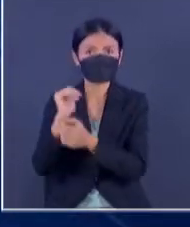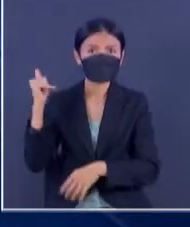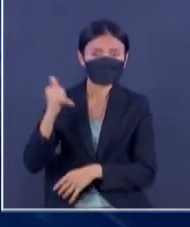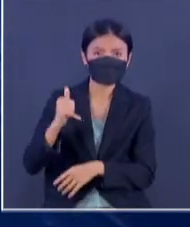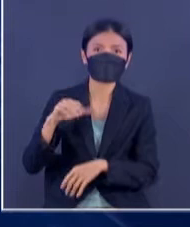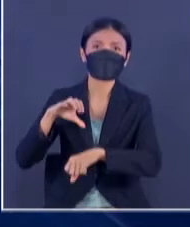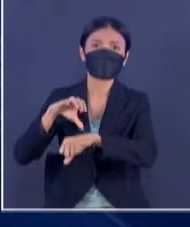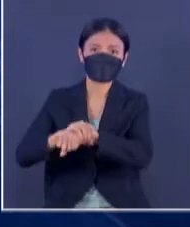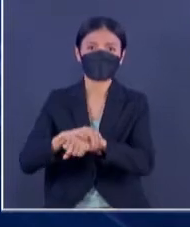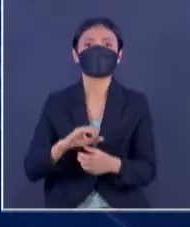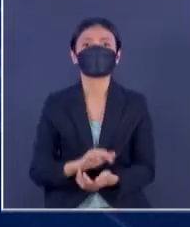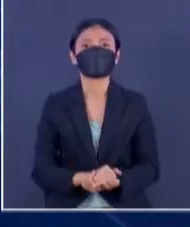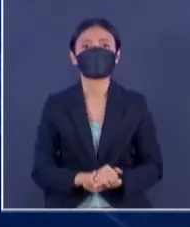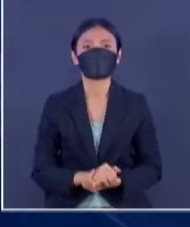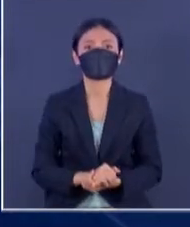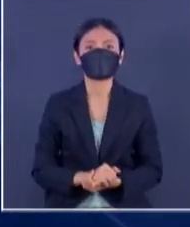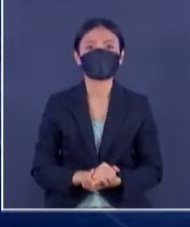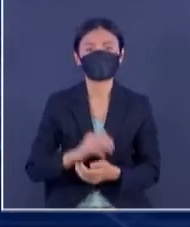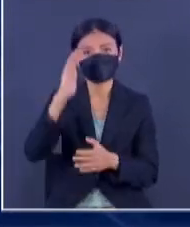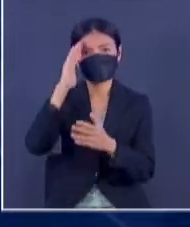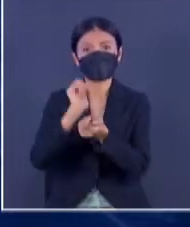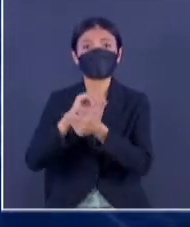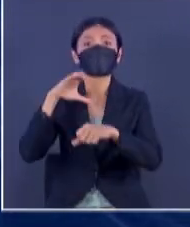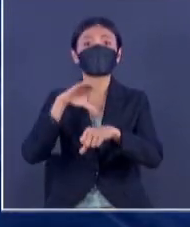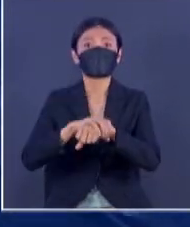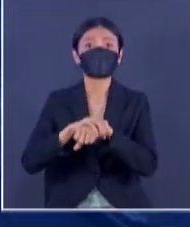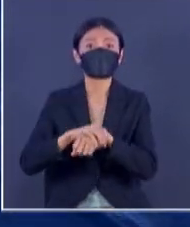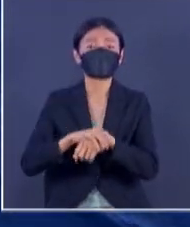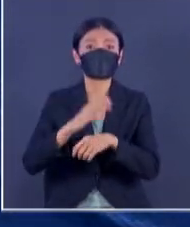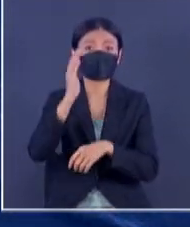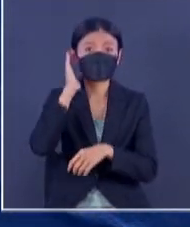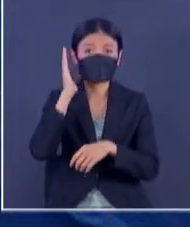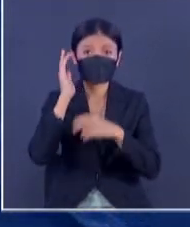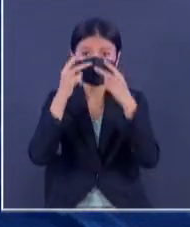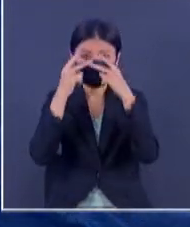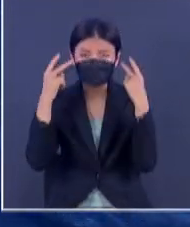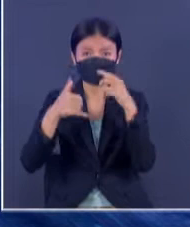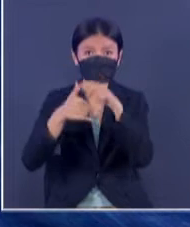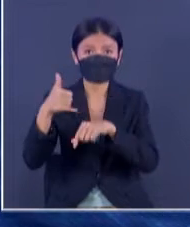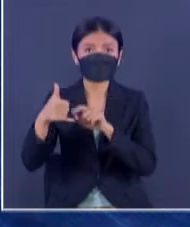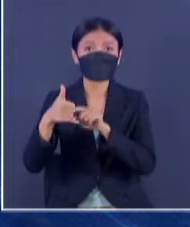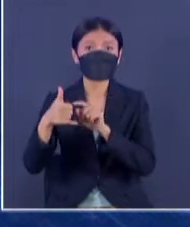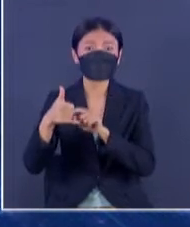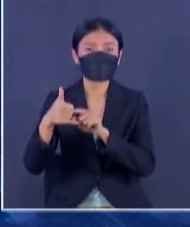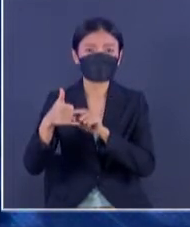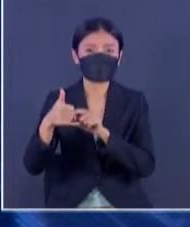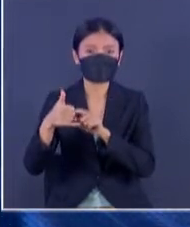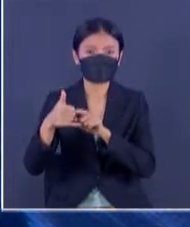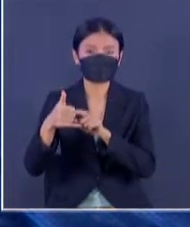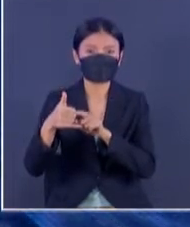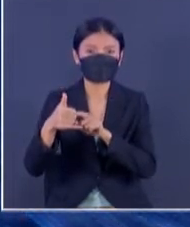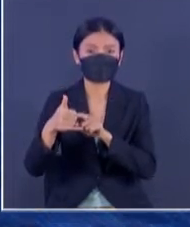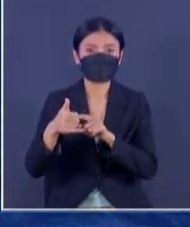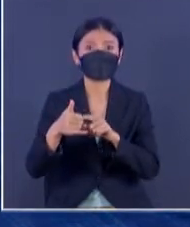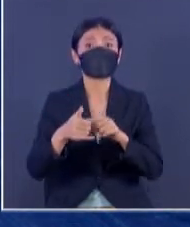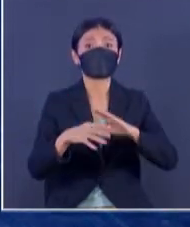นี่เป็นช่วงตำรวจเข้ามาจับตัวคนร้ายที่ก่อเหตุขโมยคอมพิวเตอร์โน้ตบุ๊กของสามเณรธวัชชัยจันปุ่มสามเณรวัดรอยพระ